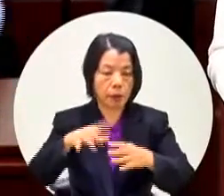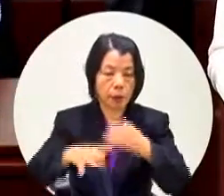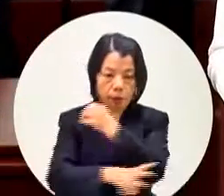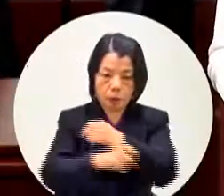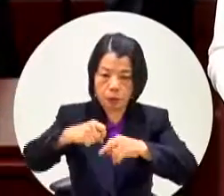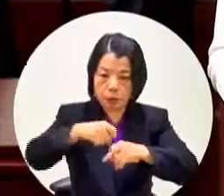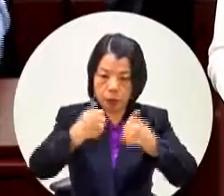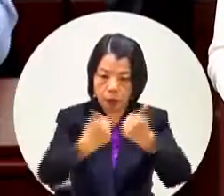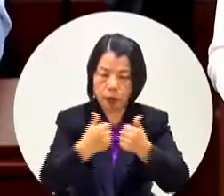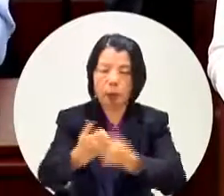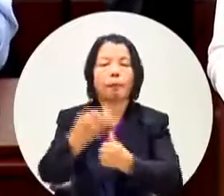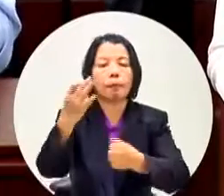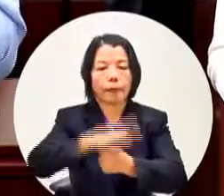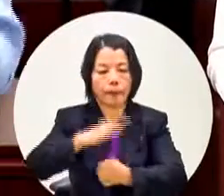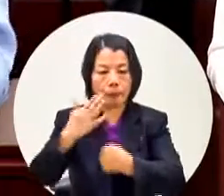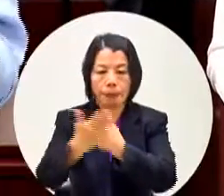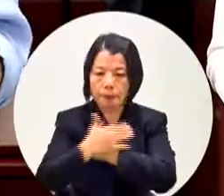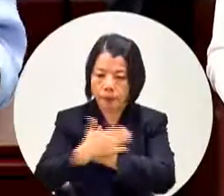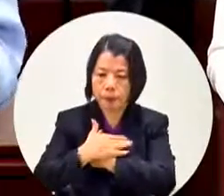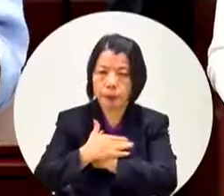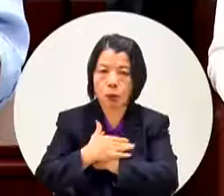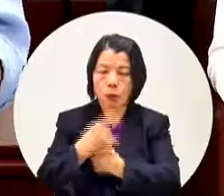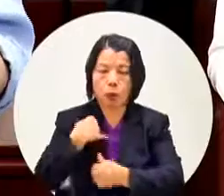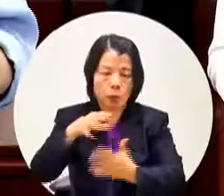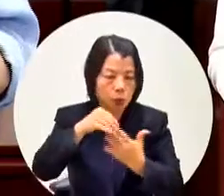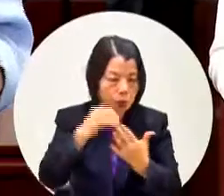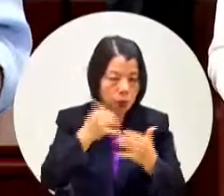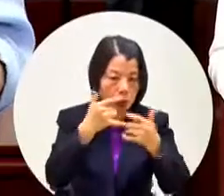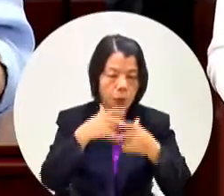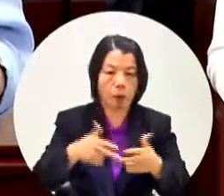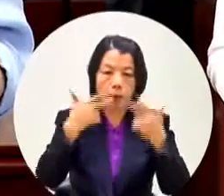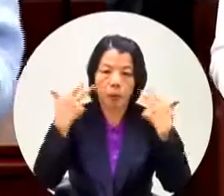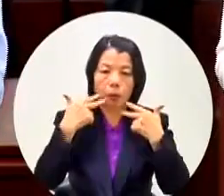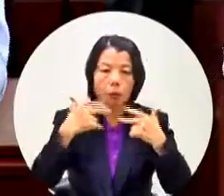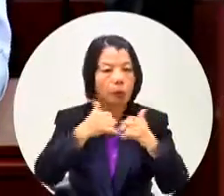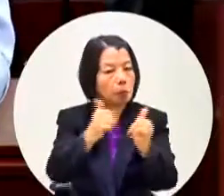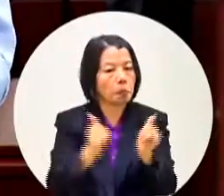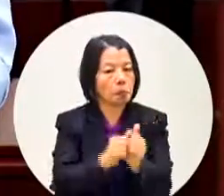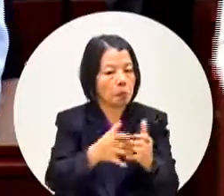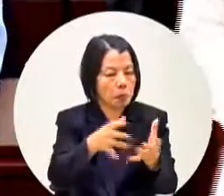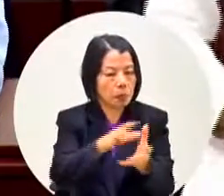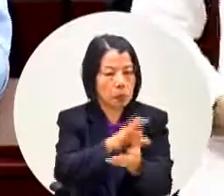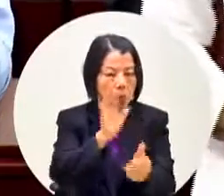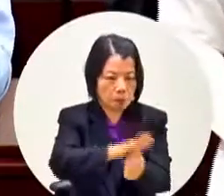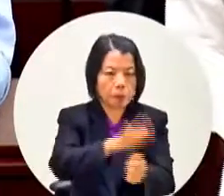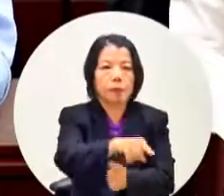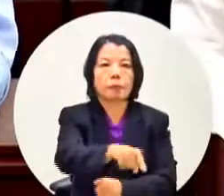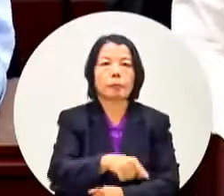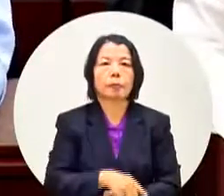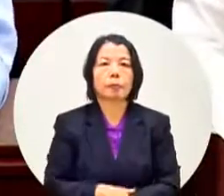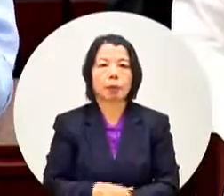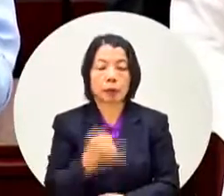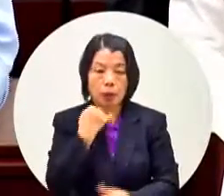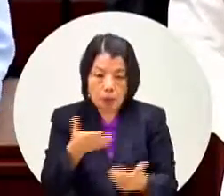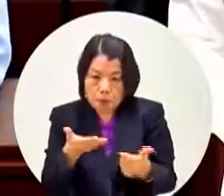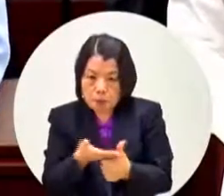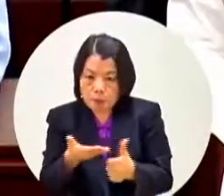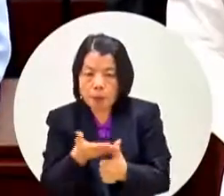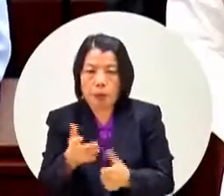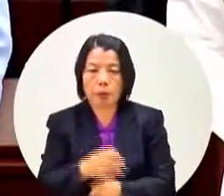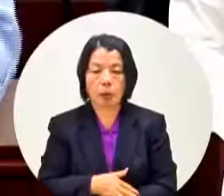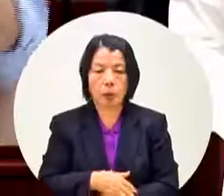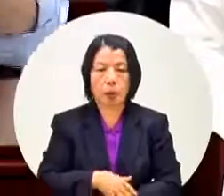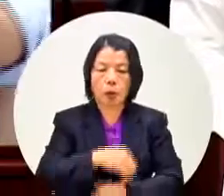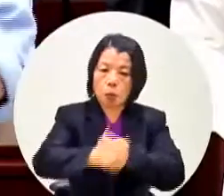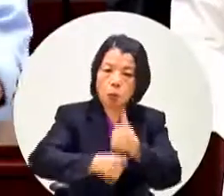高雄青年子弟可以快速的得到资源来帮忙他创业，像昨天就有两个，一个就是我们金发局办的，